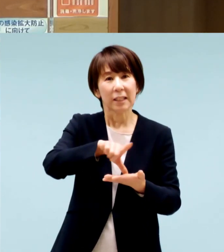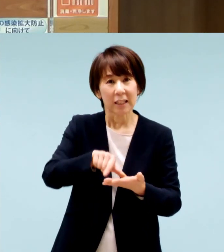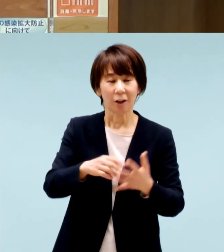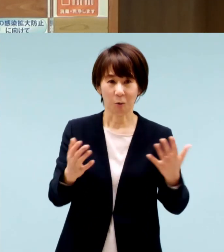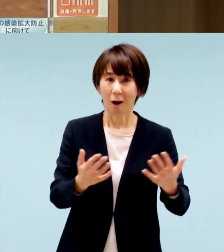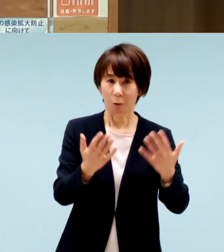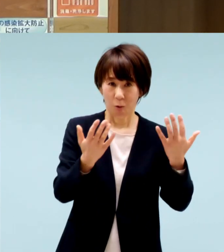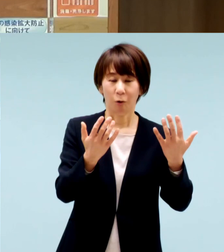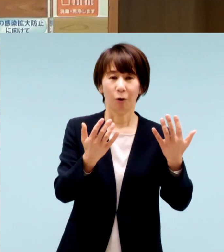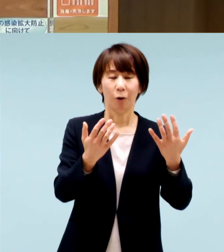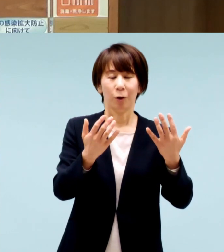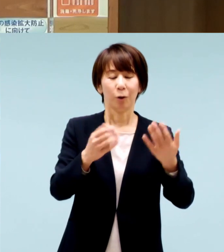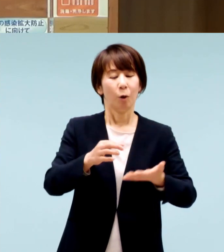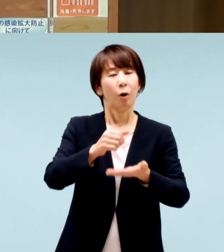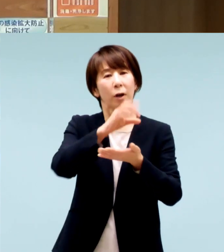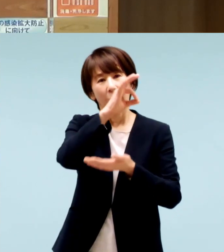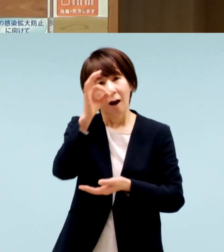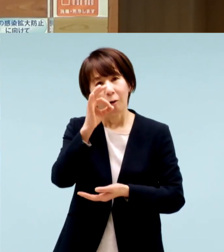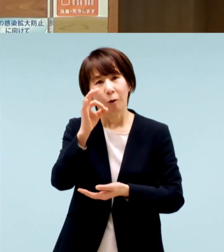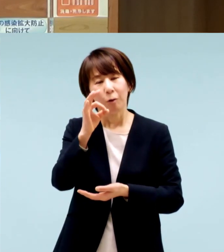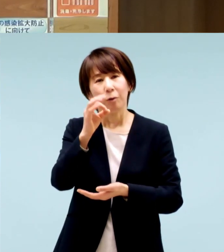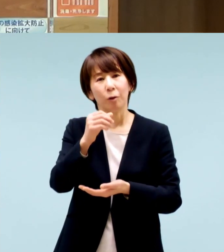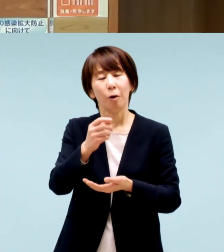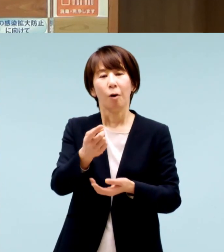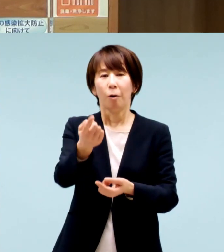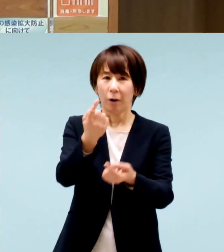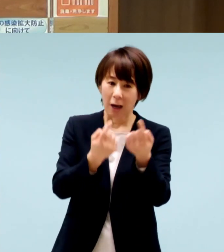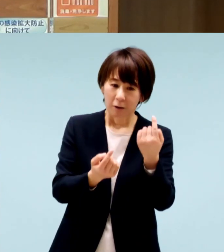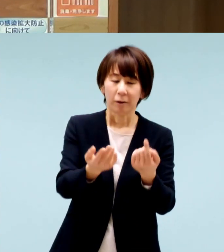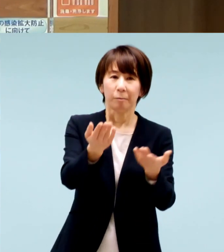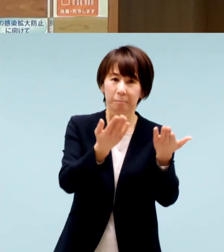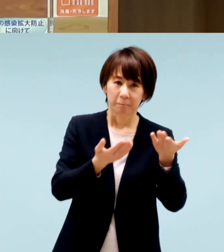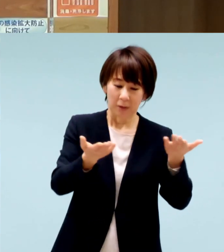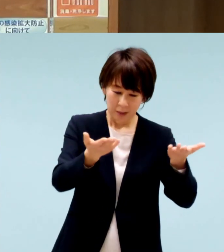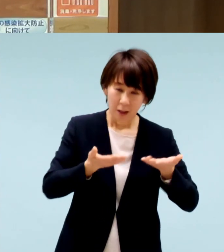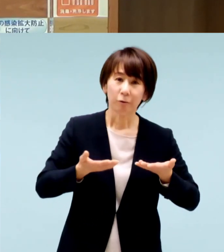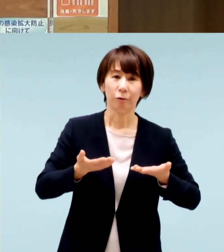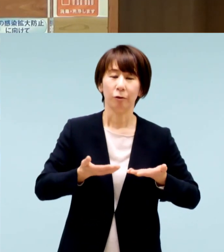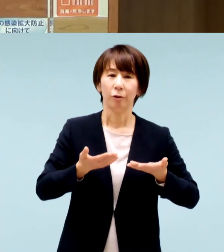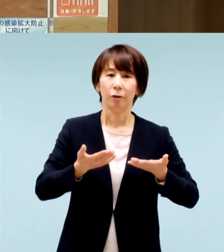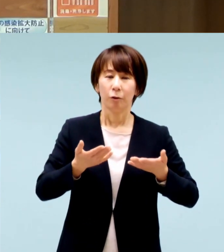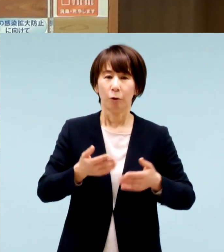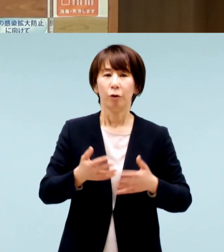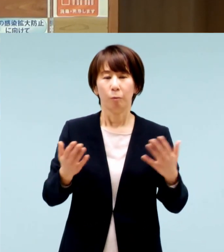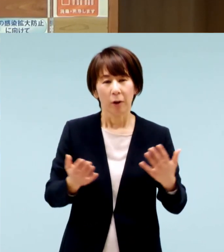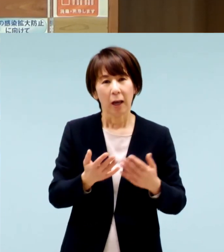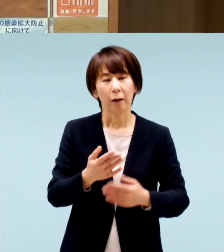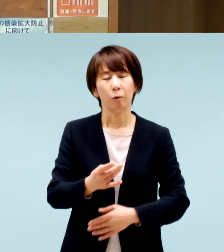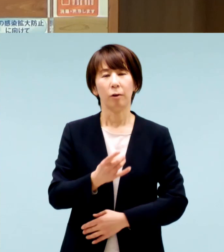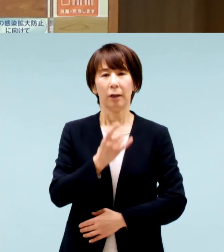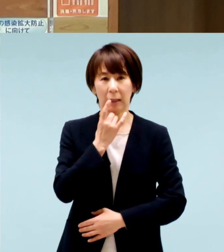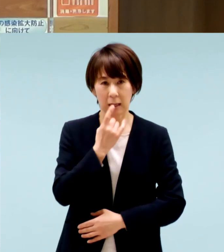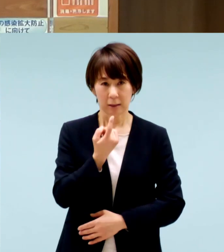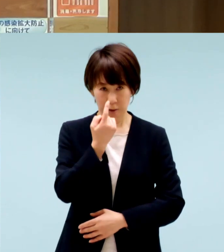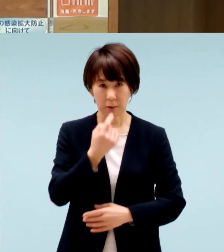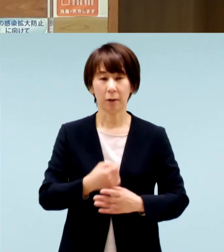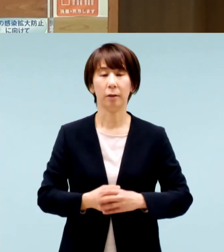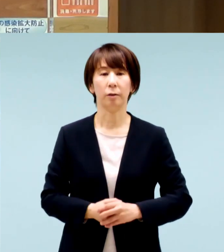の振興、まあ、これにつながる資源ということで一層活用されていくことを期待をしております